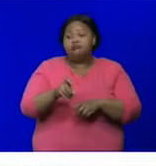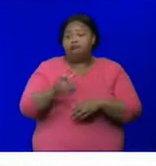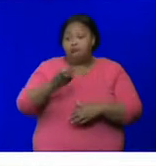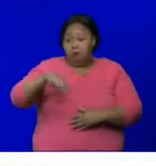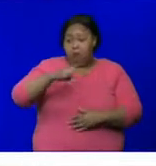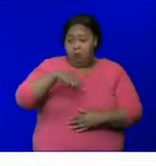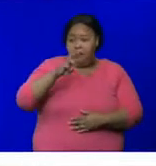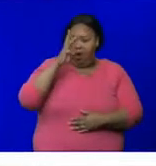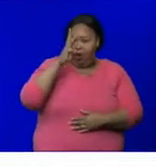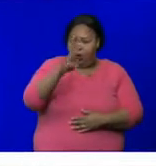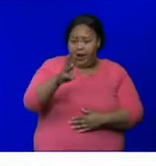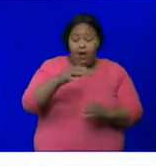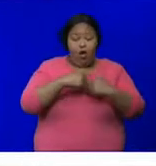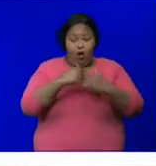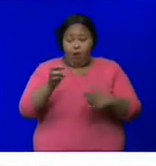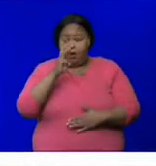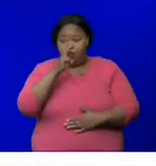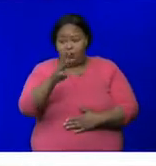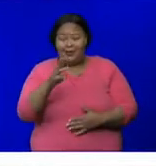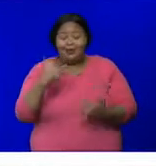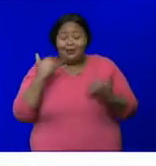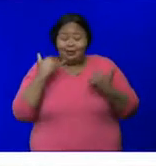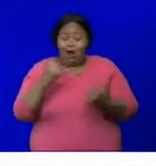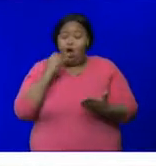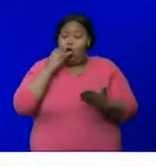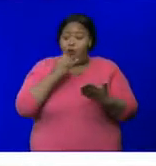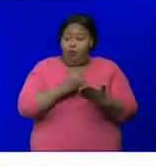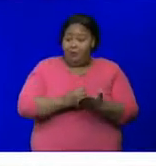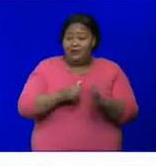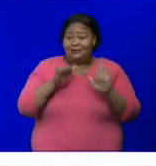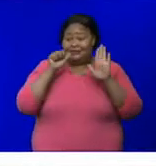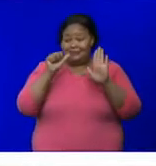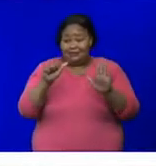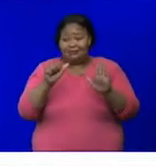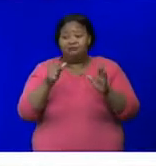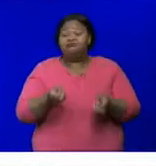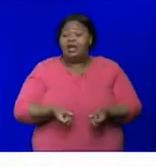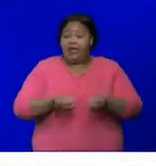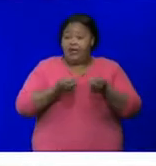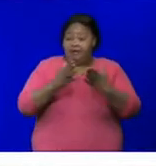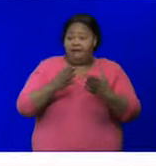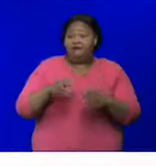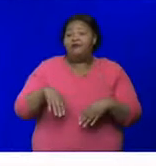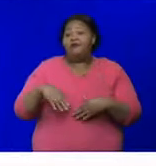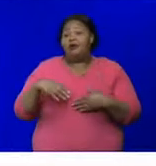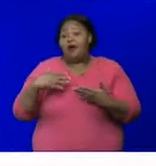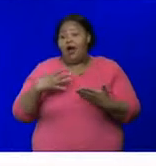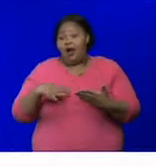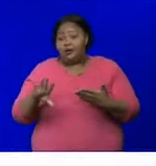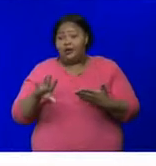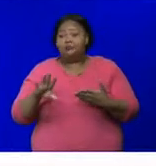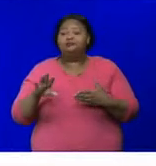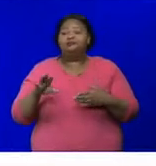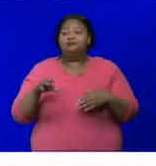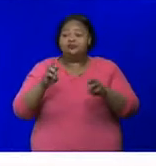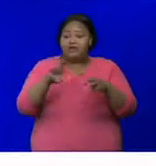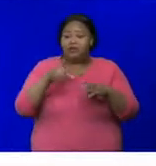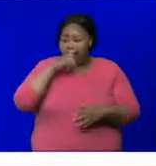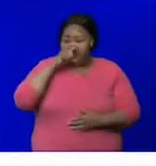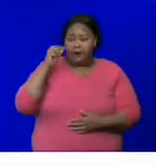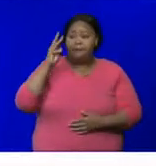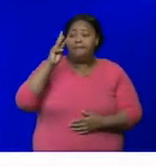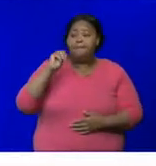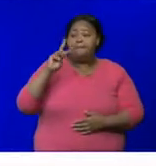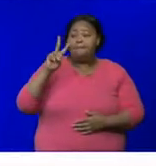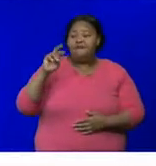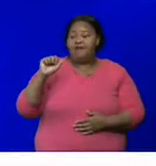lelitiko selinikete timvumo tekucwaninga letisithupha kufaka ikhathi leyo yasemvembili lapho kusolakala kuthi